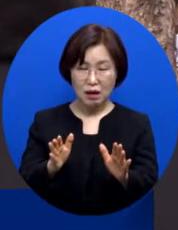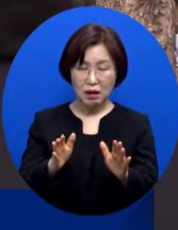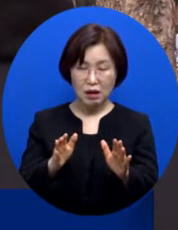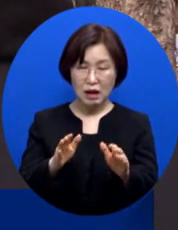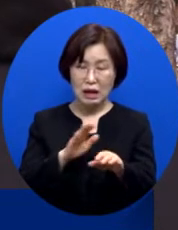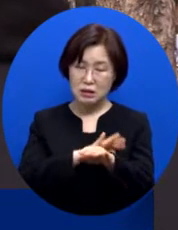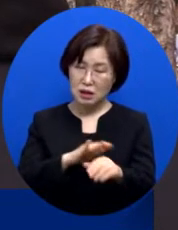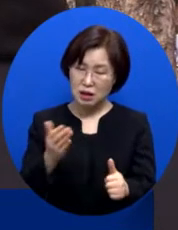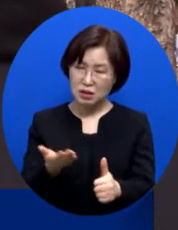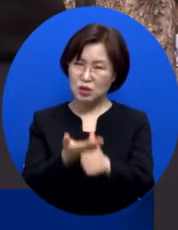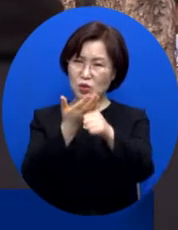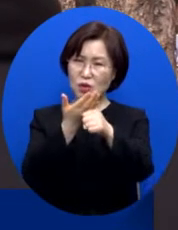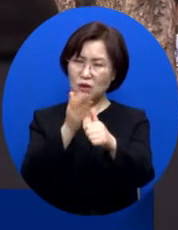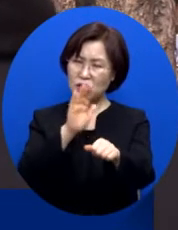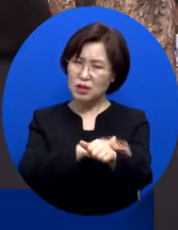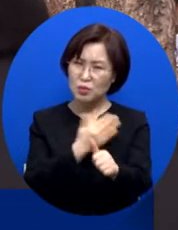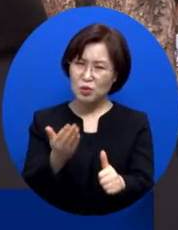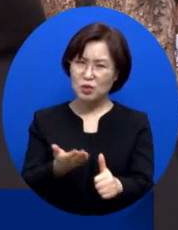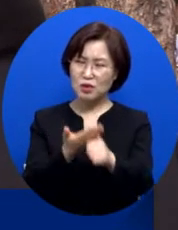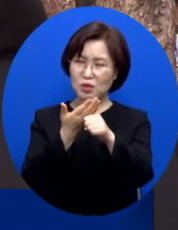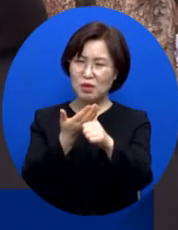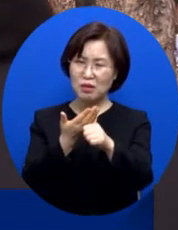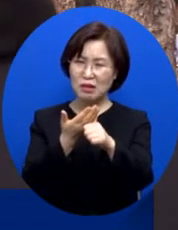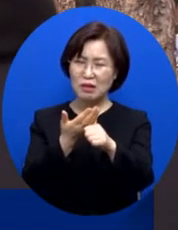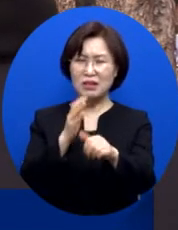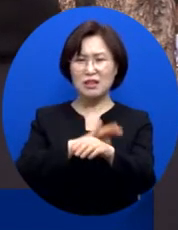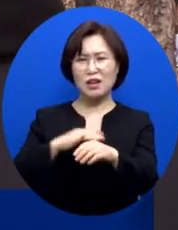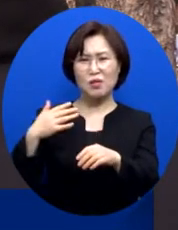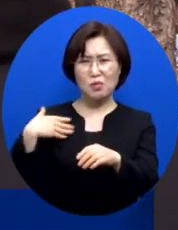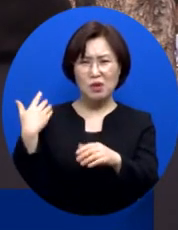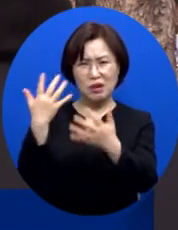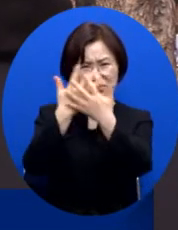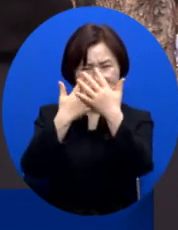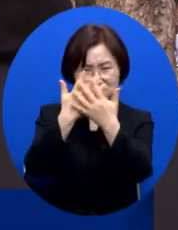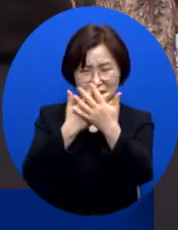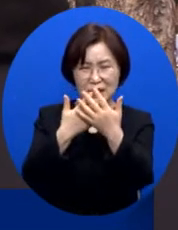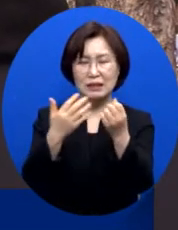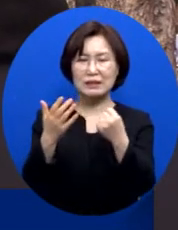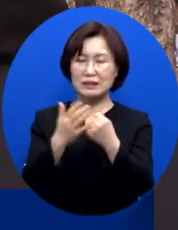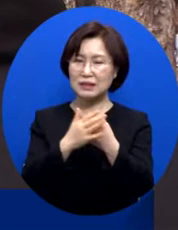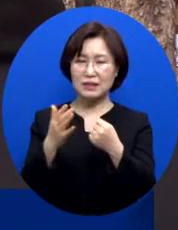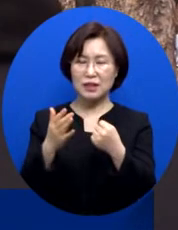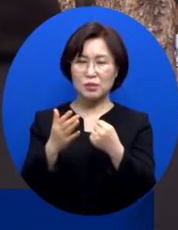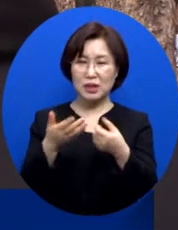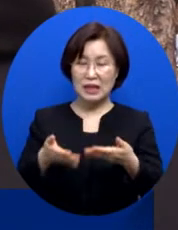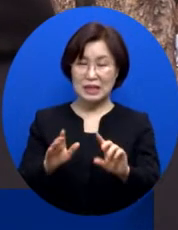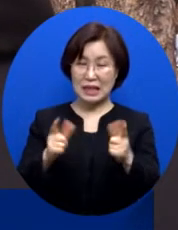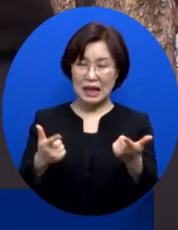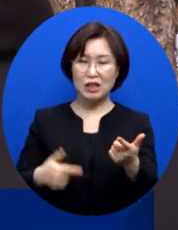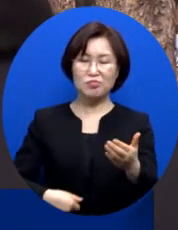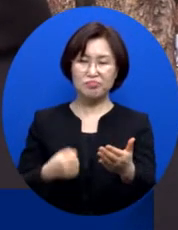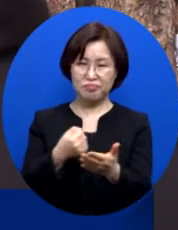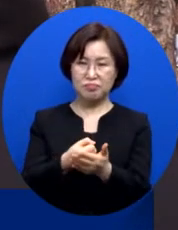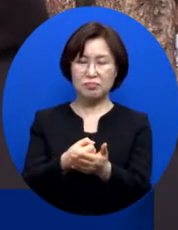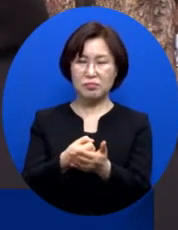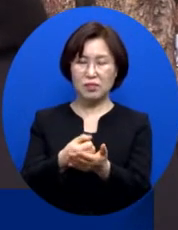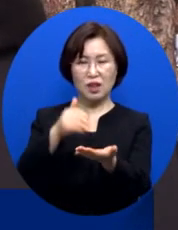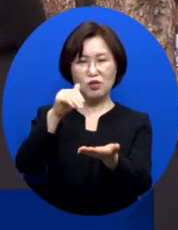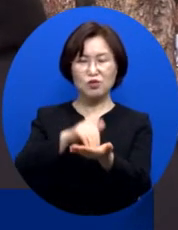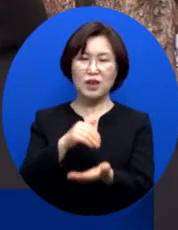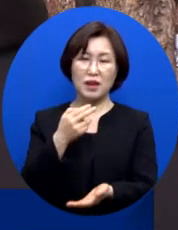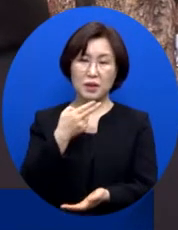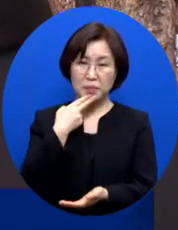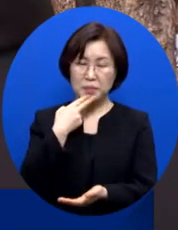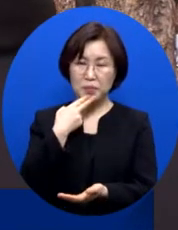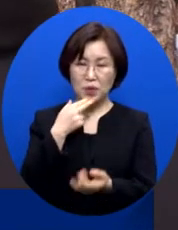수도 있겠지만 그 아이가 어쨌든 이 사용 전체를 힘들어할 수도 있잖아요 후에는 전혀 없고요 그리고 아내와 함께